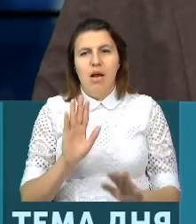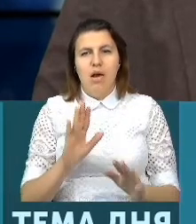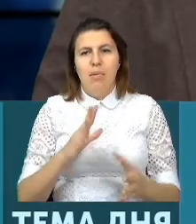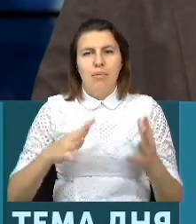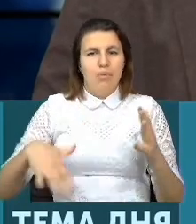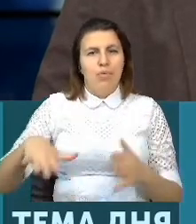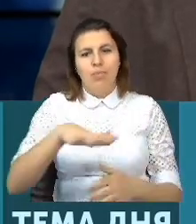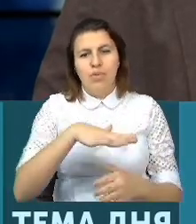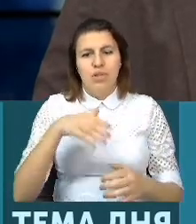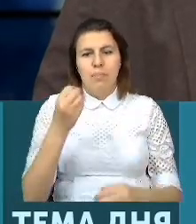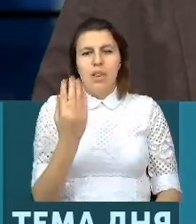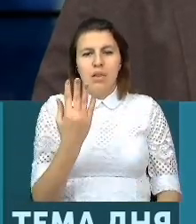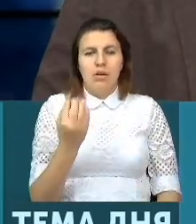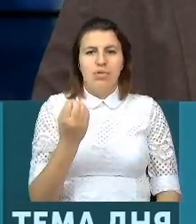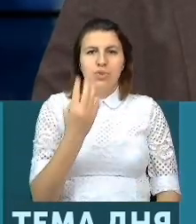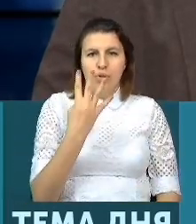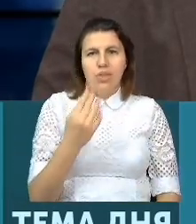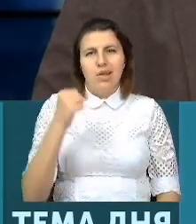року,